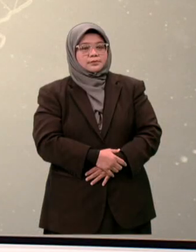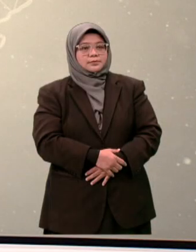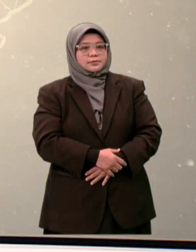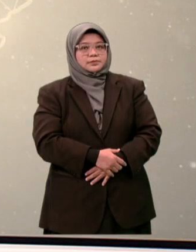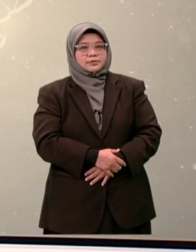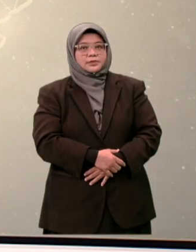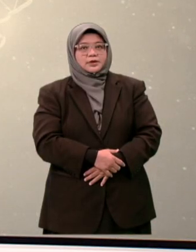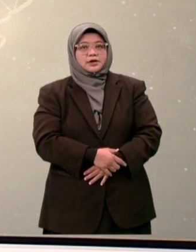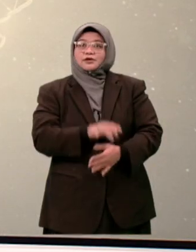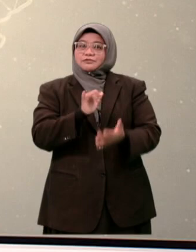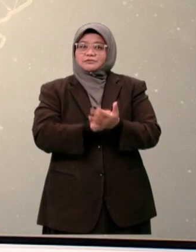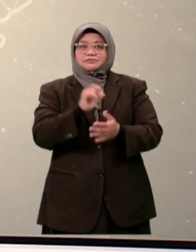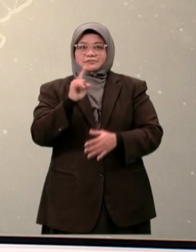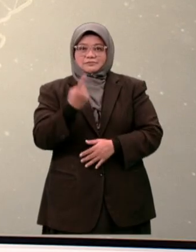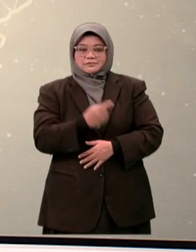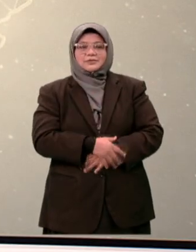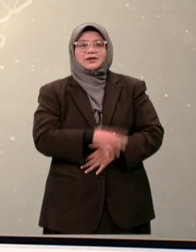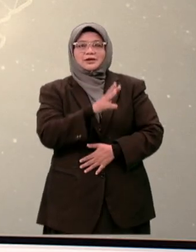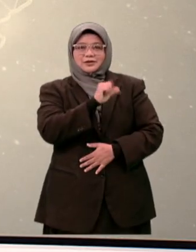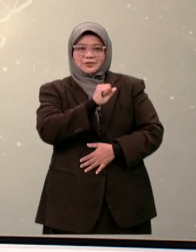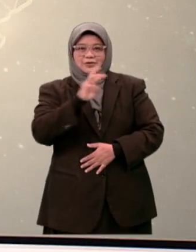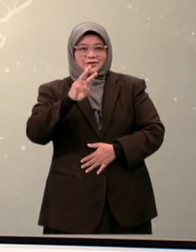sekian berita peralihan